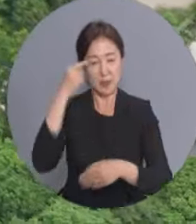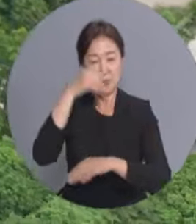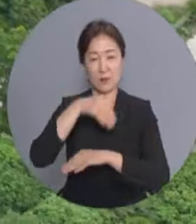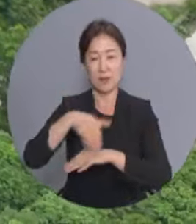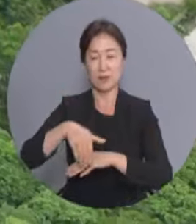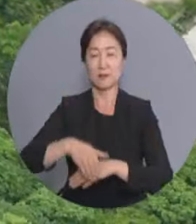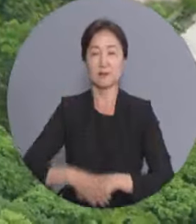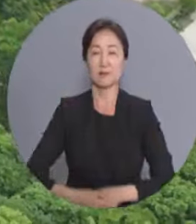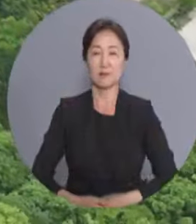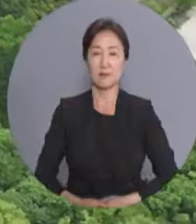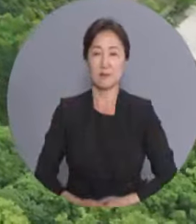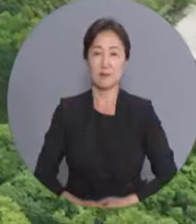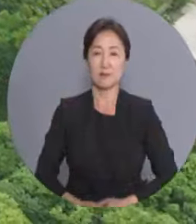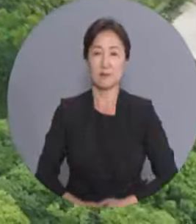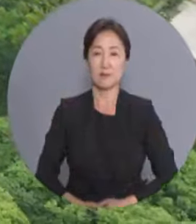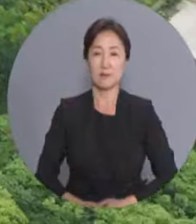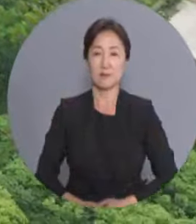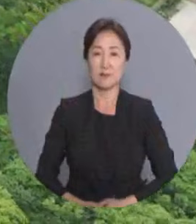MBC 뉴스 왕입니다